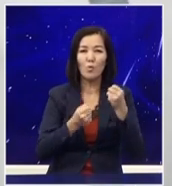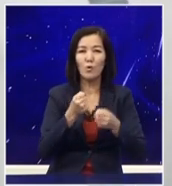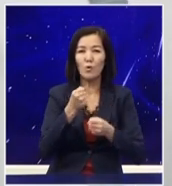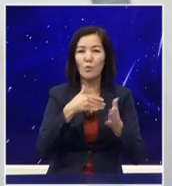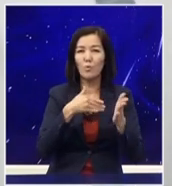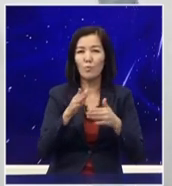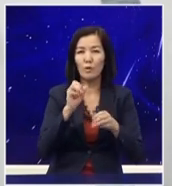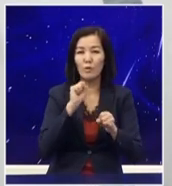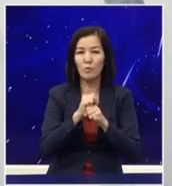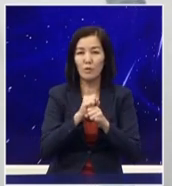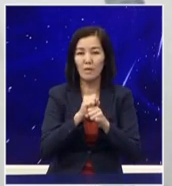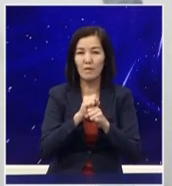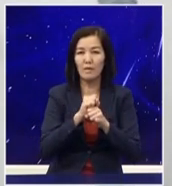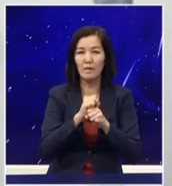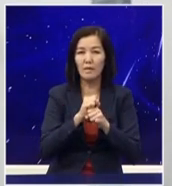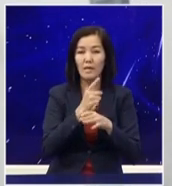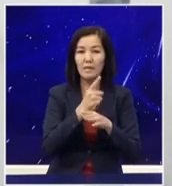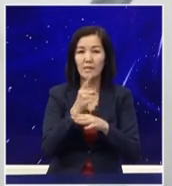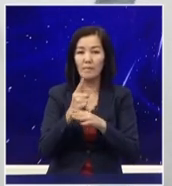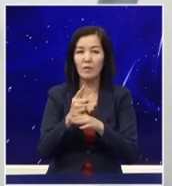айырылдым. Құрметті